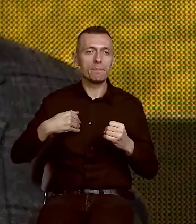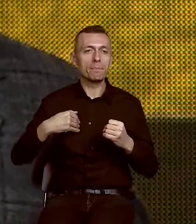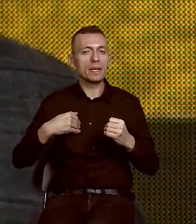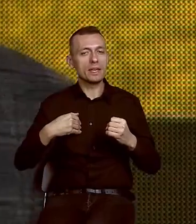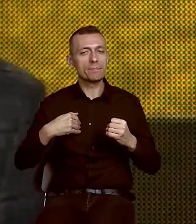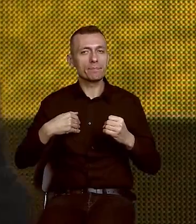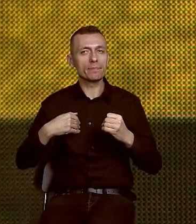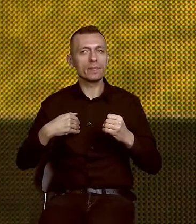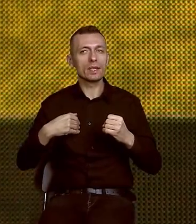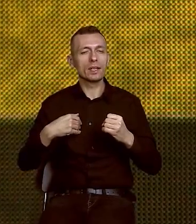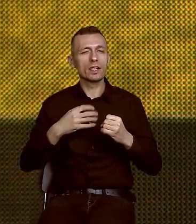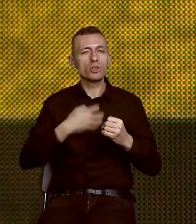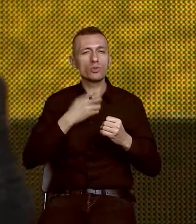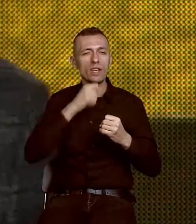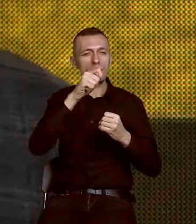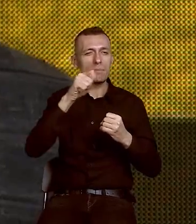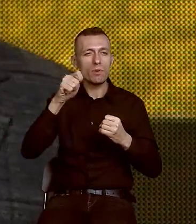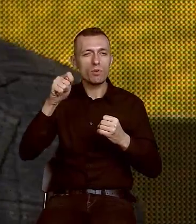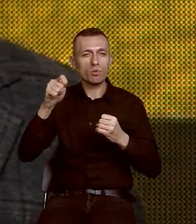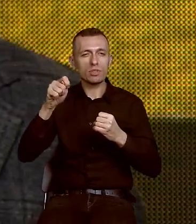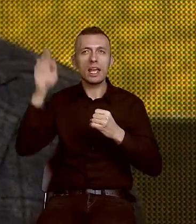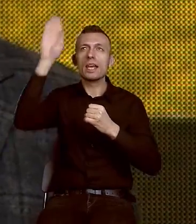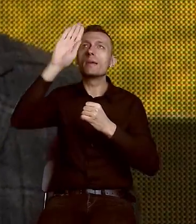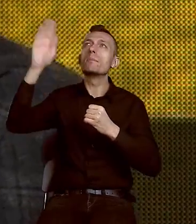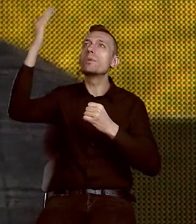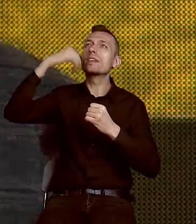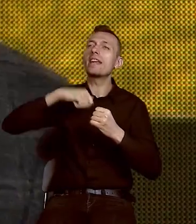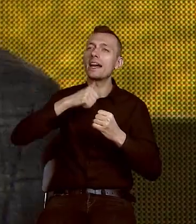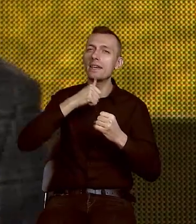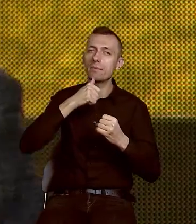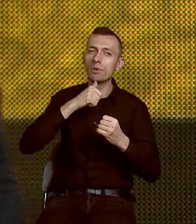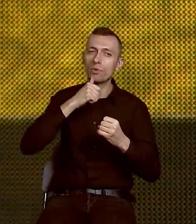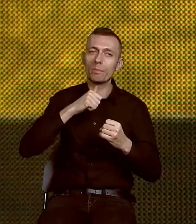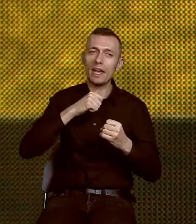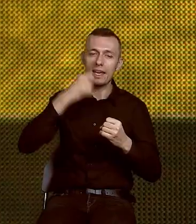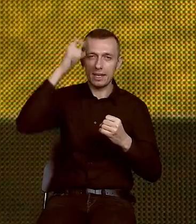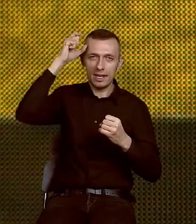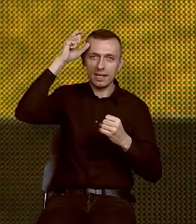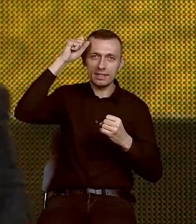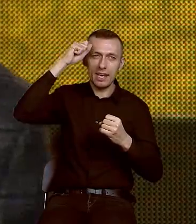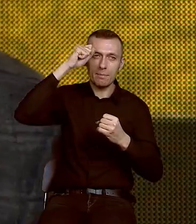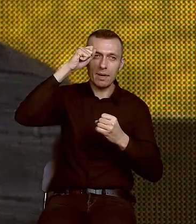szatan przekręca tak, aby wyszło z tego zło. Szatan przekręca to